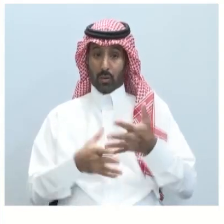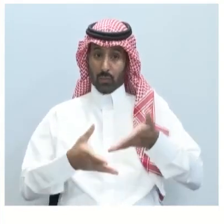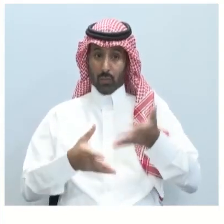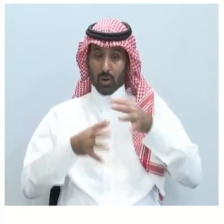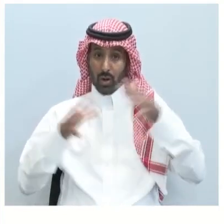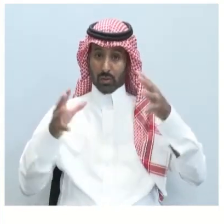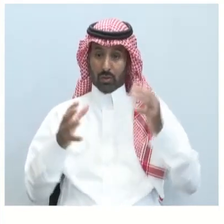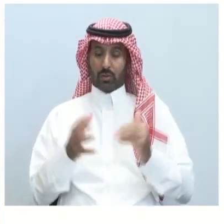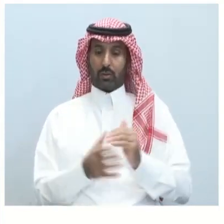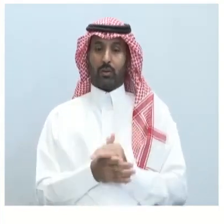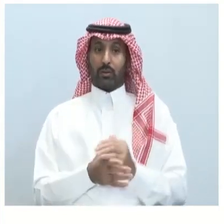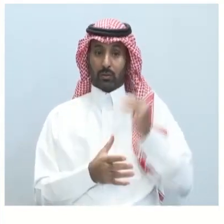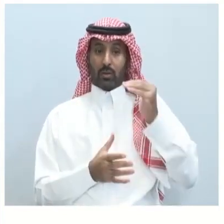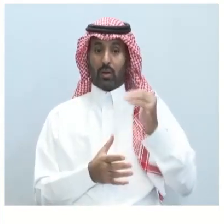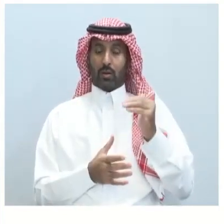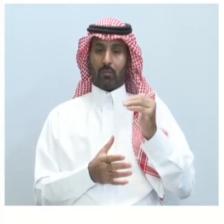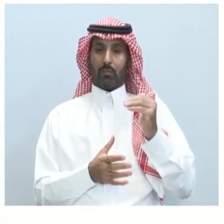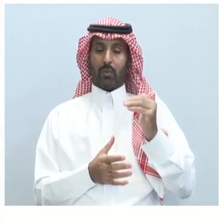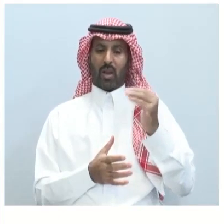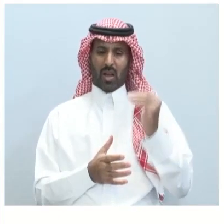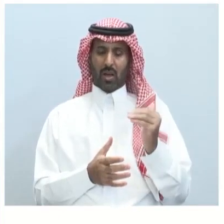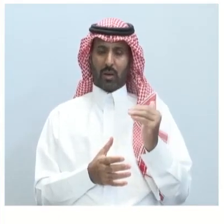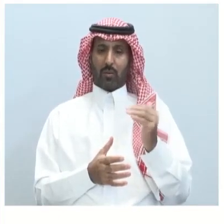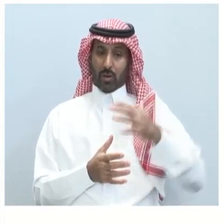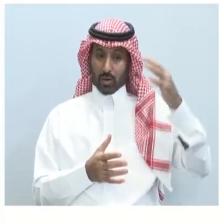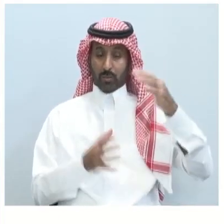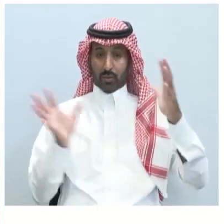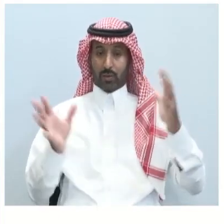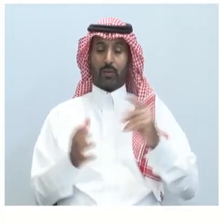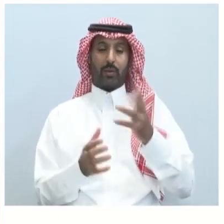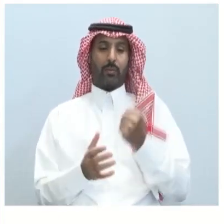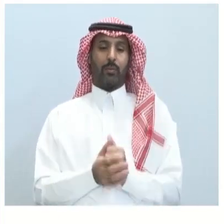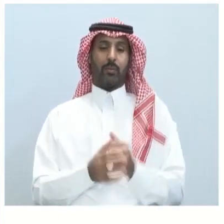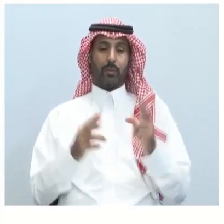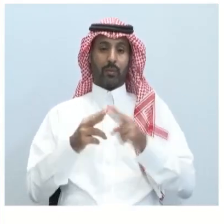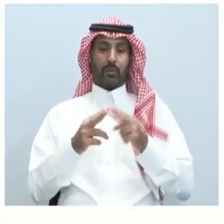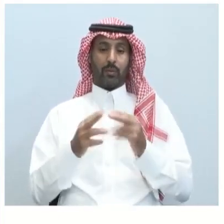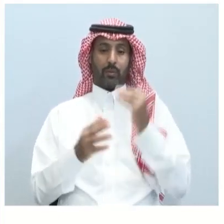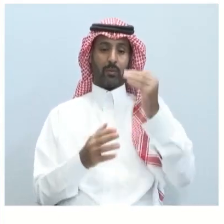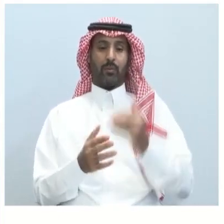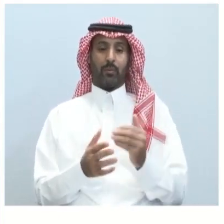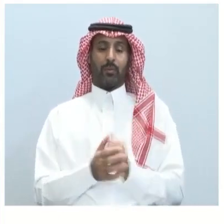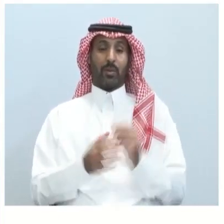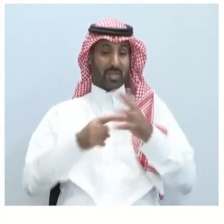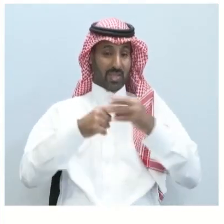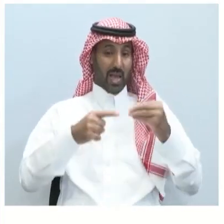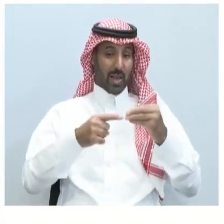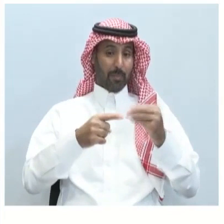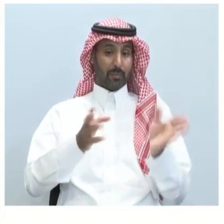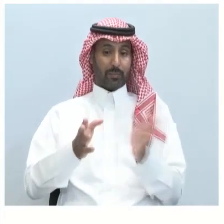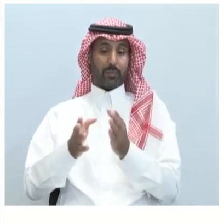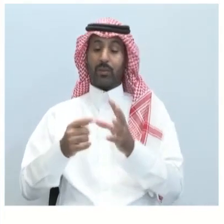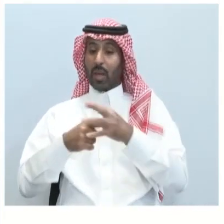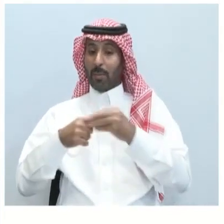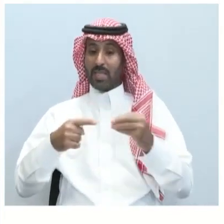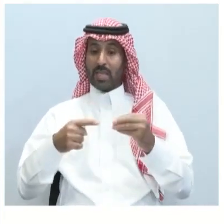سوف يكون الاقل قيمه او عفوا الاكبر قيمه فالاكبر قيمه عندي هنا لاحظ ان عندي هنا بالسالب وعندي هنا